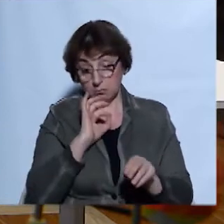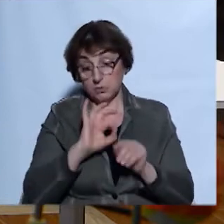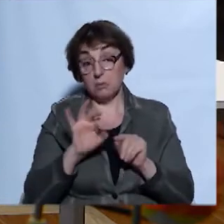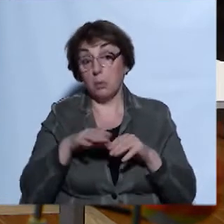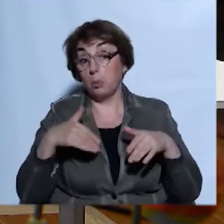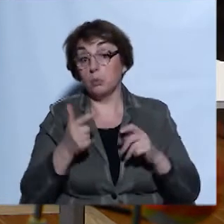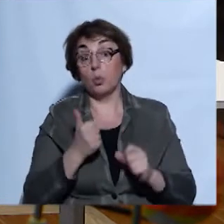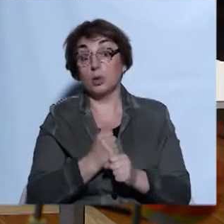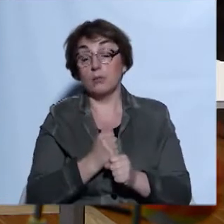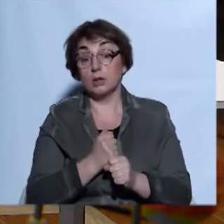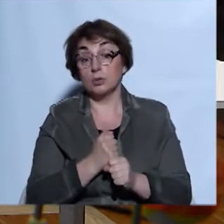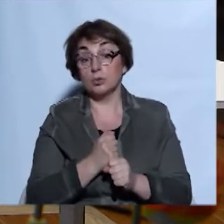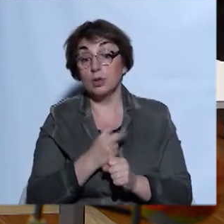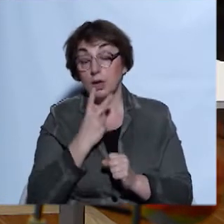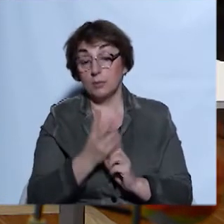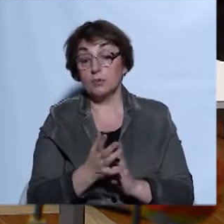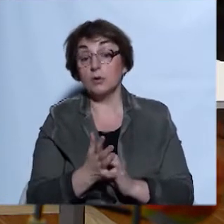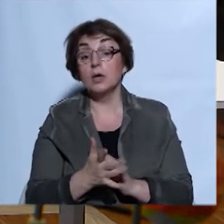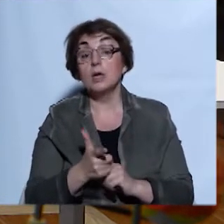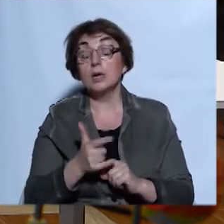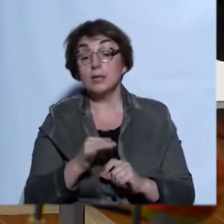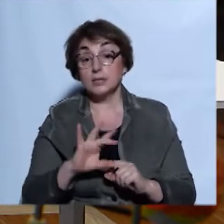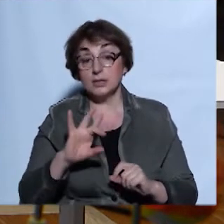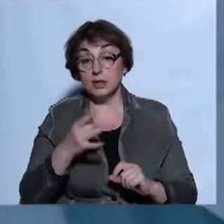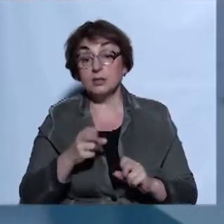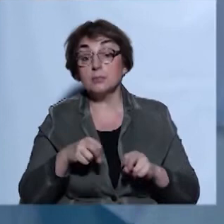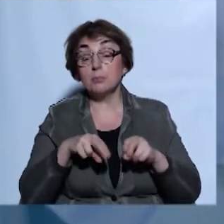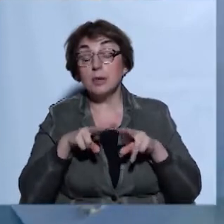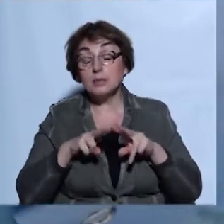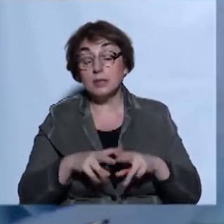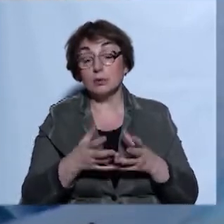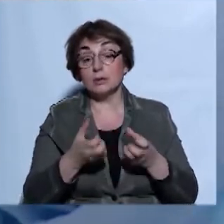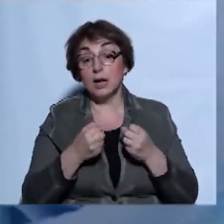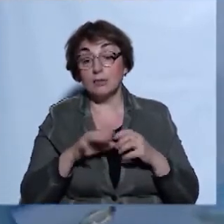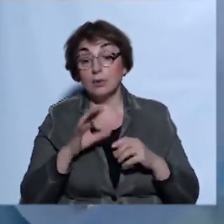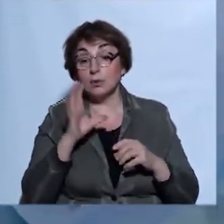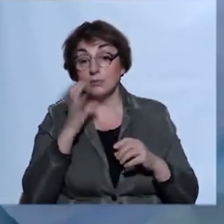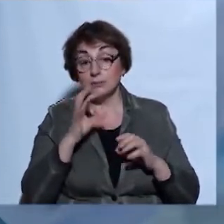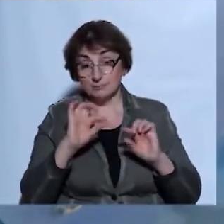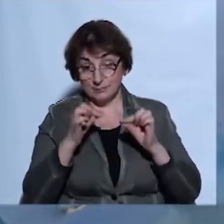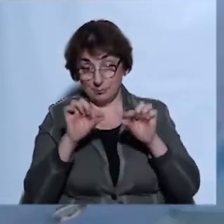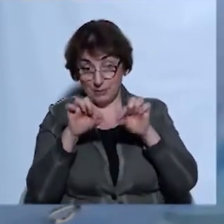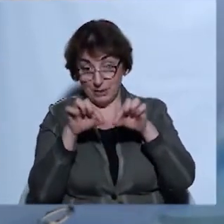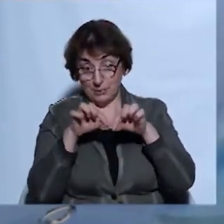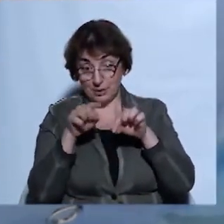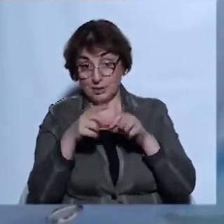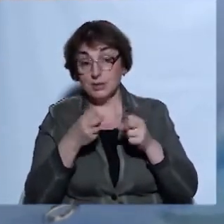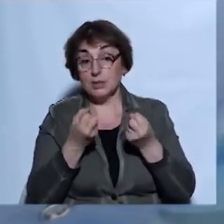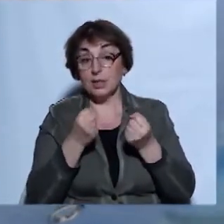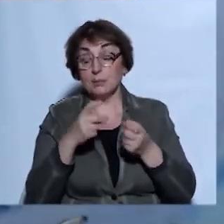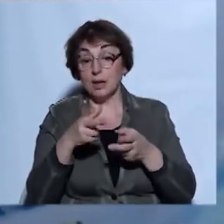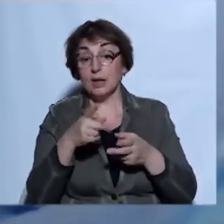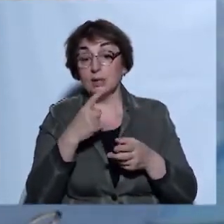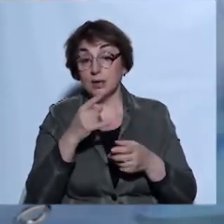დაჟანგვისთვის ავიღოთ კალიუმის პერმანგანატი და თქვენ იცით, რომ კალიუმის პერმანგანატი ძლიერი მჟანგავი აგენტია. Თუმცა ერთი ნიუანსი